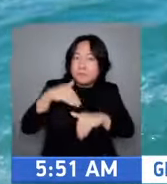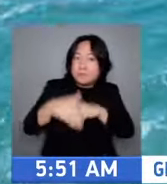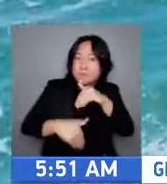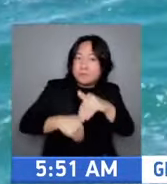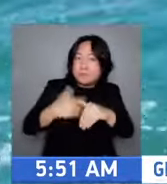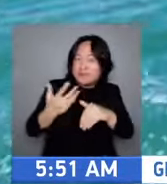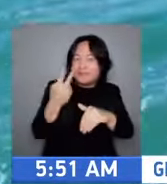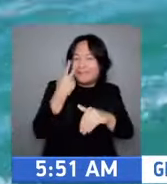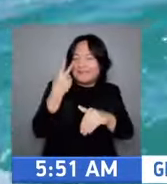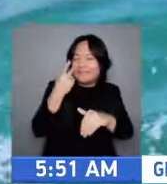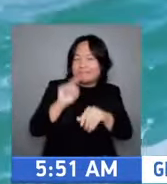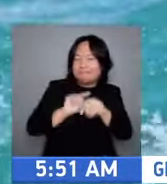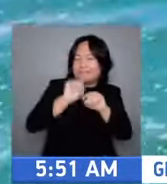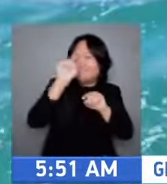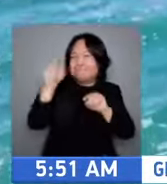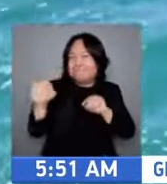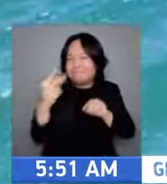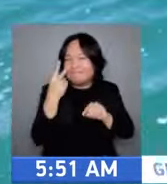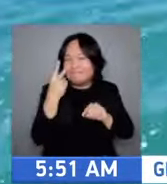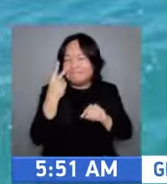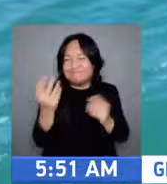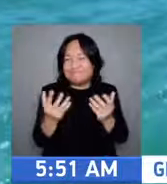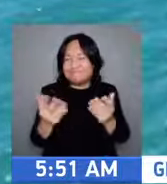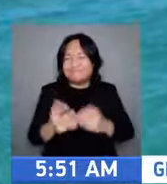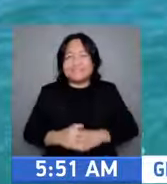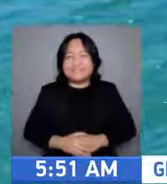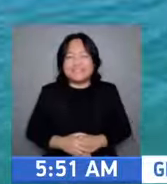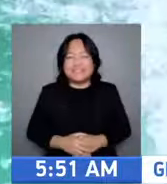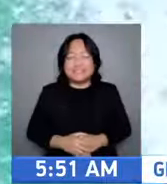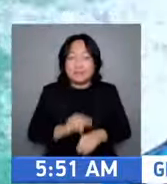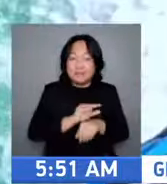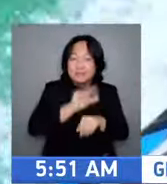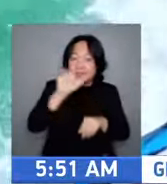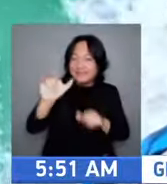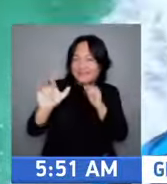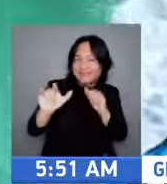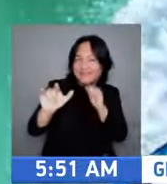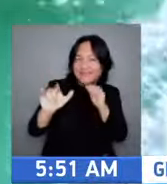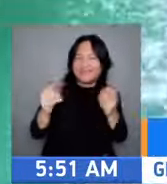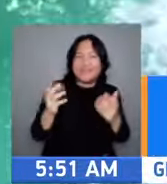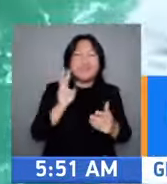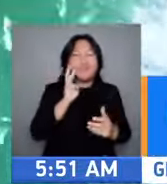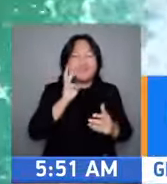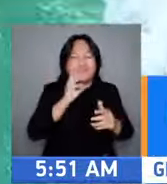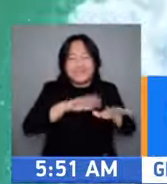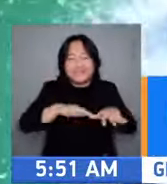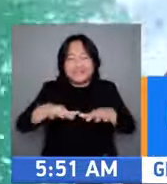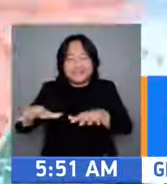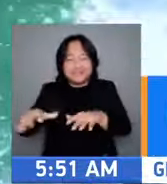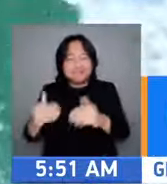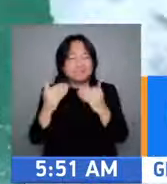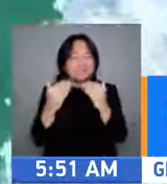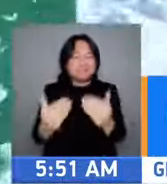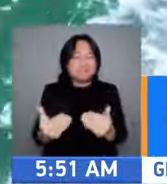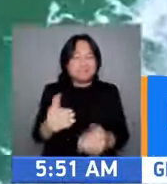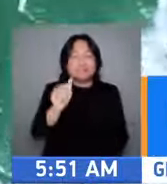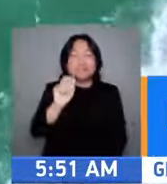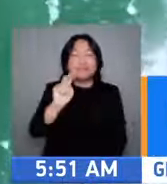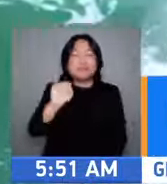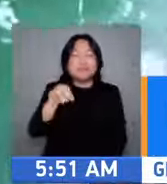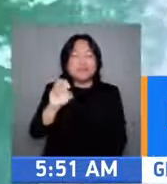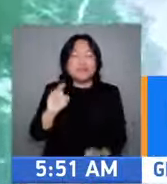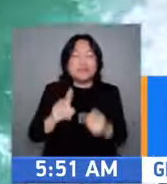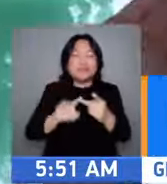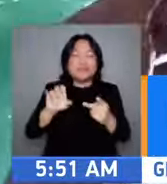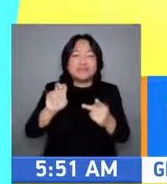daw? Lilipad, opo, sa, lilipad. Pero sa tubig. G ka ba sa ganyang paandar? Kasi mukhang G dyan today. Sina Anjo naman at Jenzel. Exciting G po